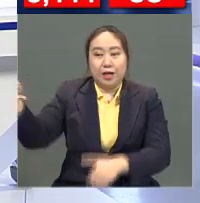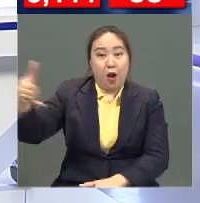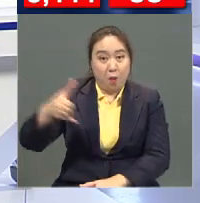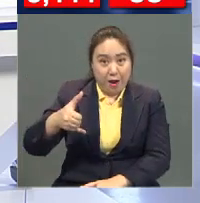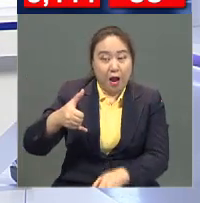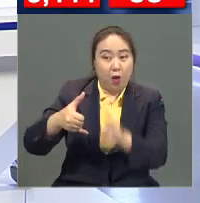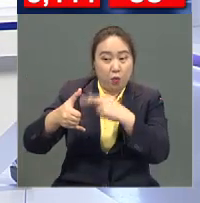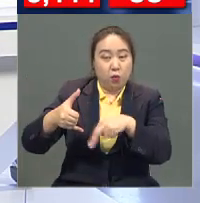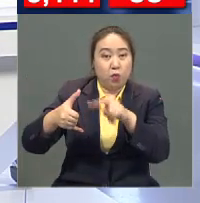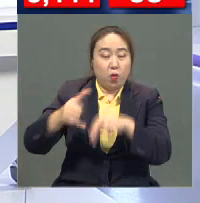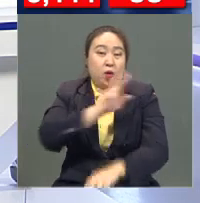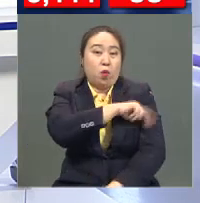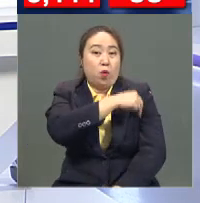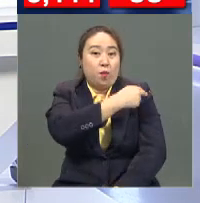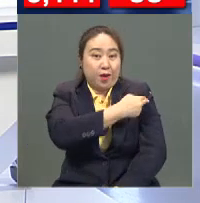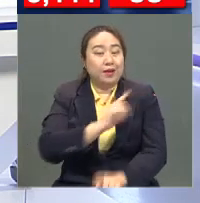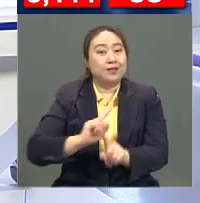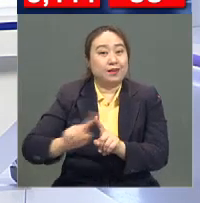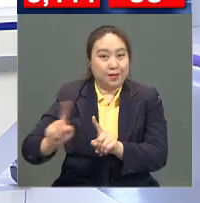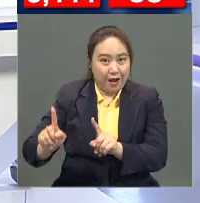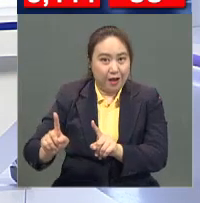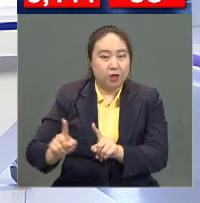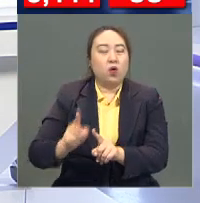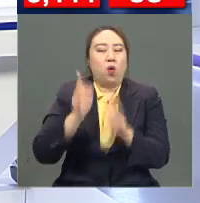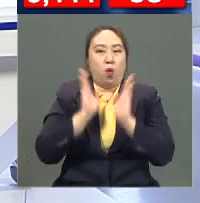ชั้นชาติรวมถึงกลุ่มที่ดูแลผู้ป่วยที่จะเข้ามารักษาอาการต่างๆหรือว่าmedical and walletโปรแกรมนี้นะคะจะต้องมีการจัดทำรายละเอียดในการรับมือกรณีที่เข้ามาแล้วจะดูแลอย่างไรค่ะมีขั้นตอนในการ